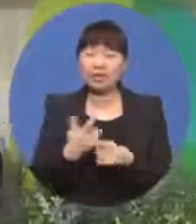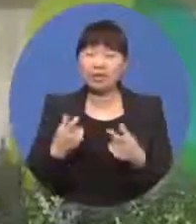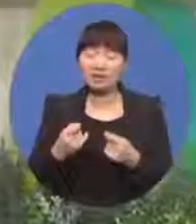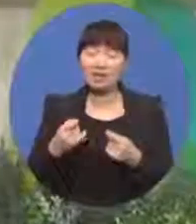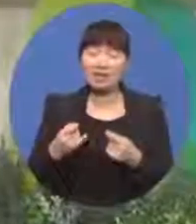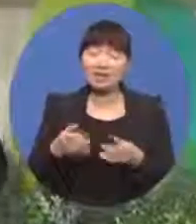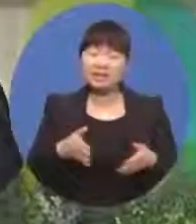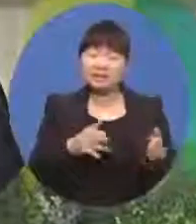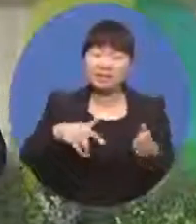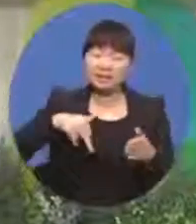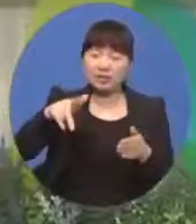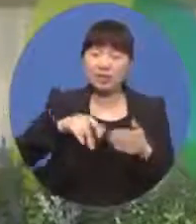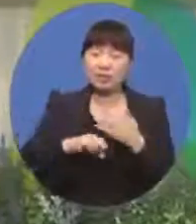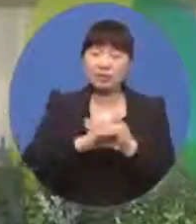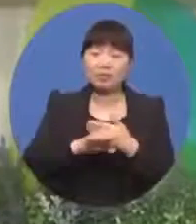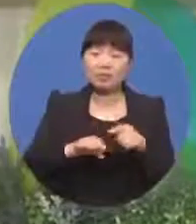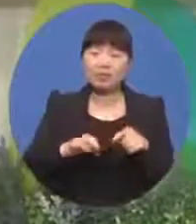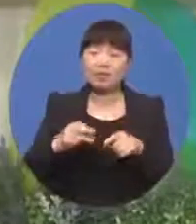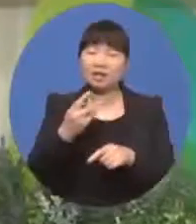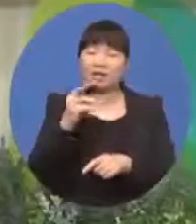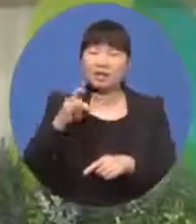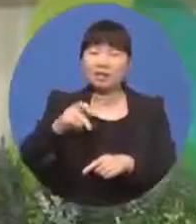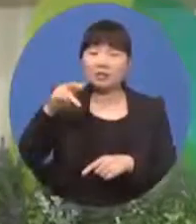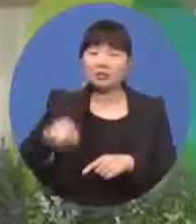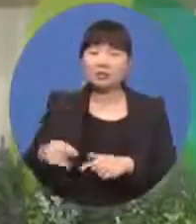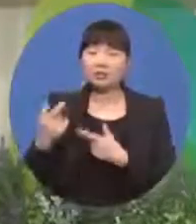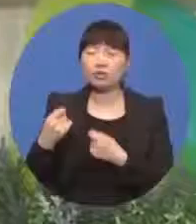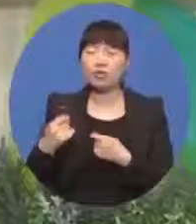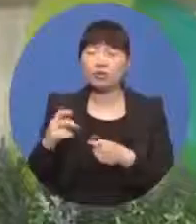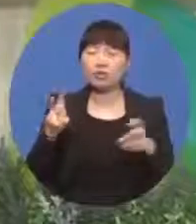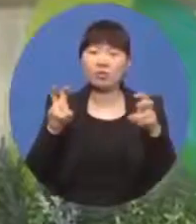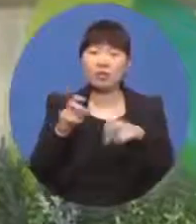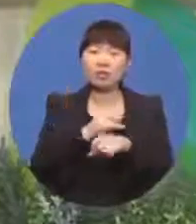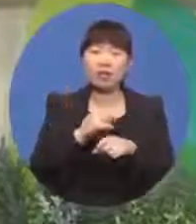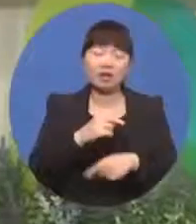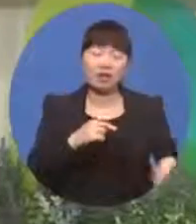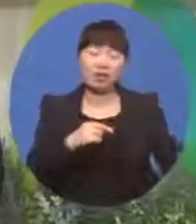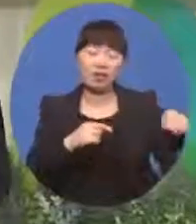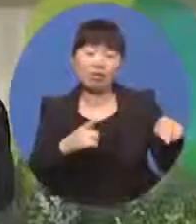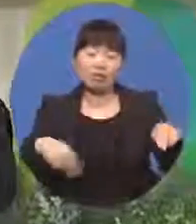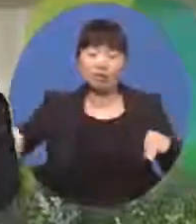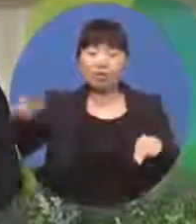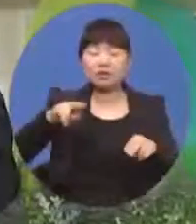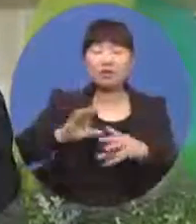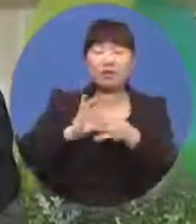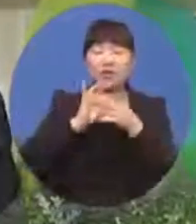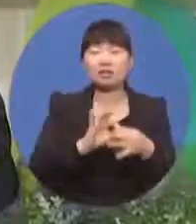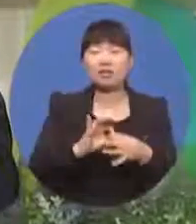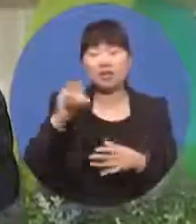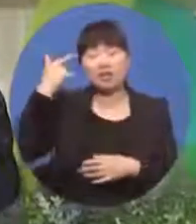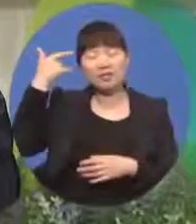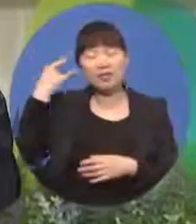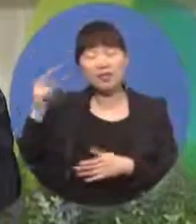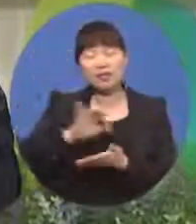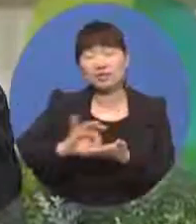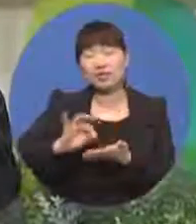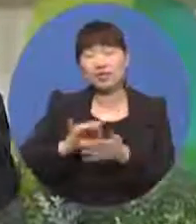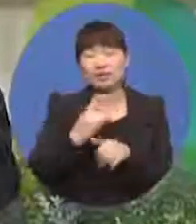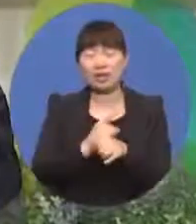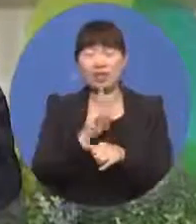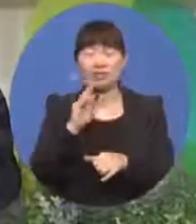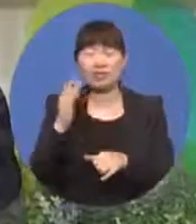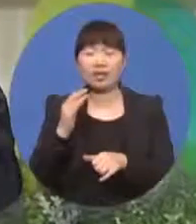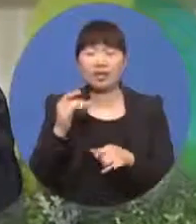계속 출퇴근을 하면 블랙홀에 네. 빠져요. 다람쥐 쳇바퀴처럼. 출퇴근도 오늘은 이쪽 길, 내일은 이쪽 길. 계속 대뇌를 쓰게 해야 돼요.